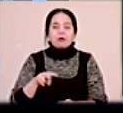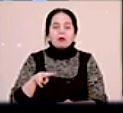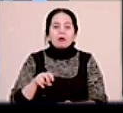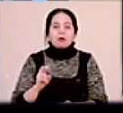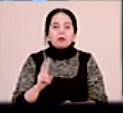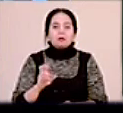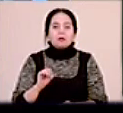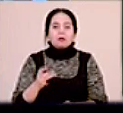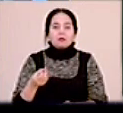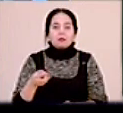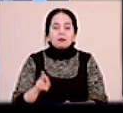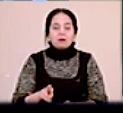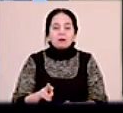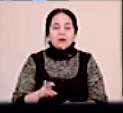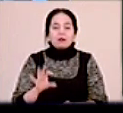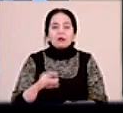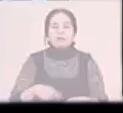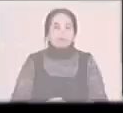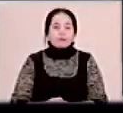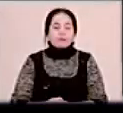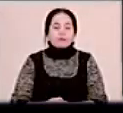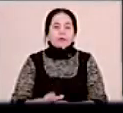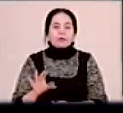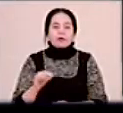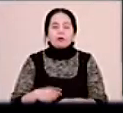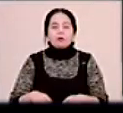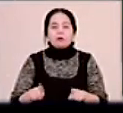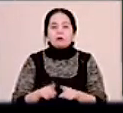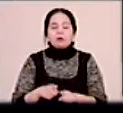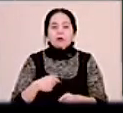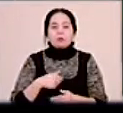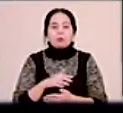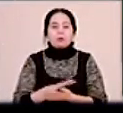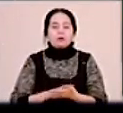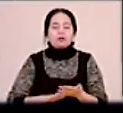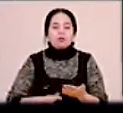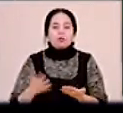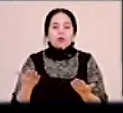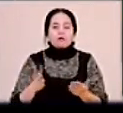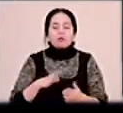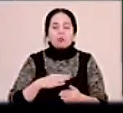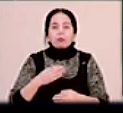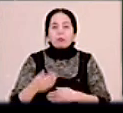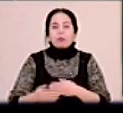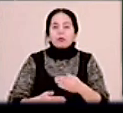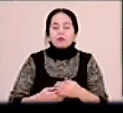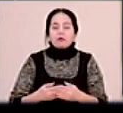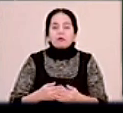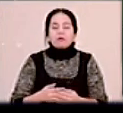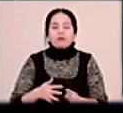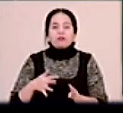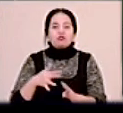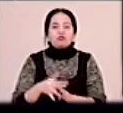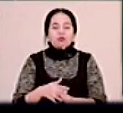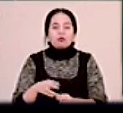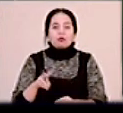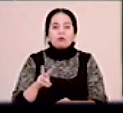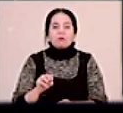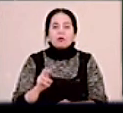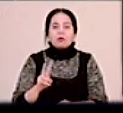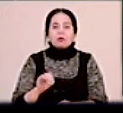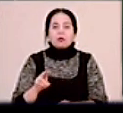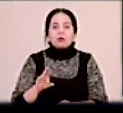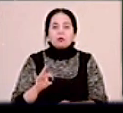Александрия на Оксе и так далее. Итак, мы продолжаем. Каковы же последствия вторжения Александра